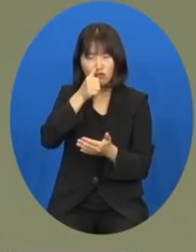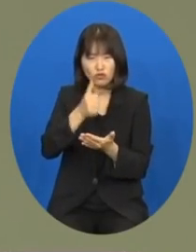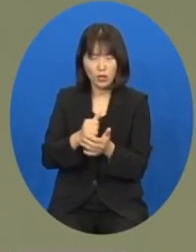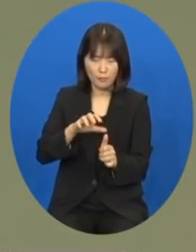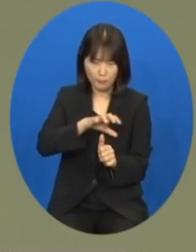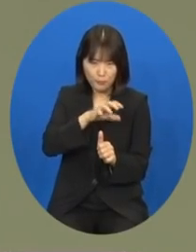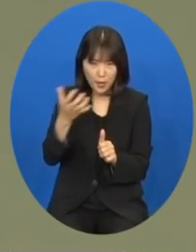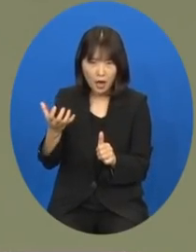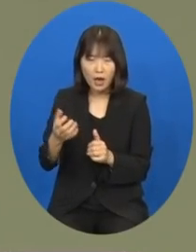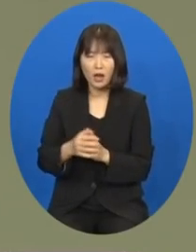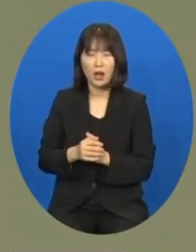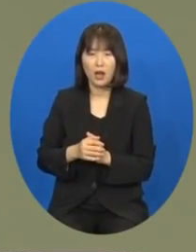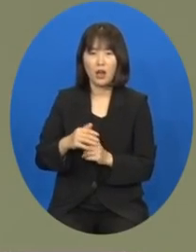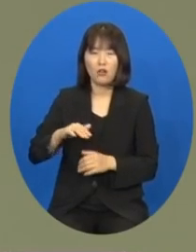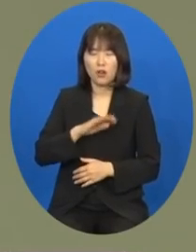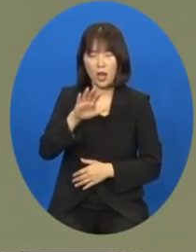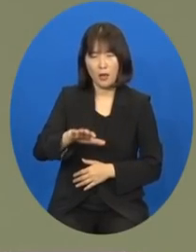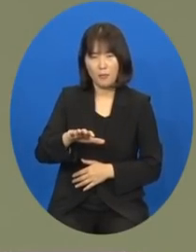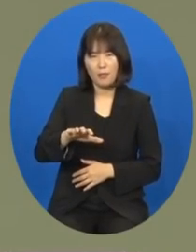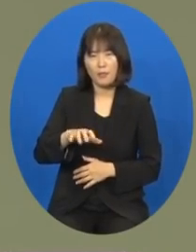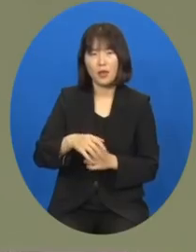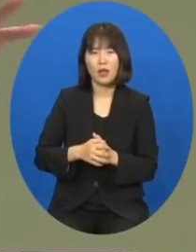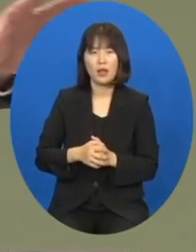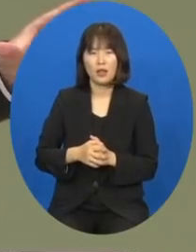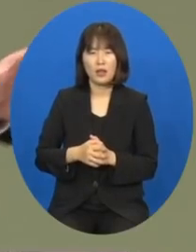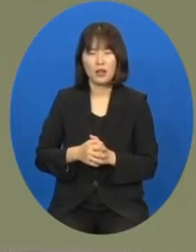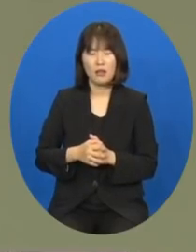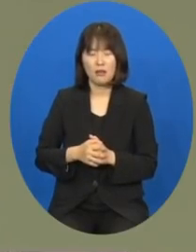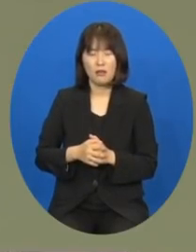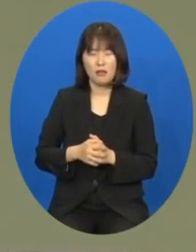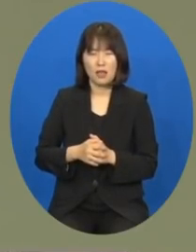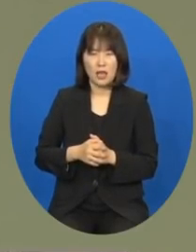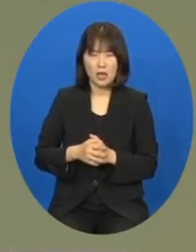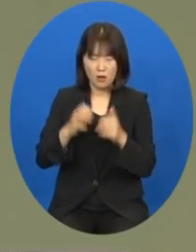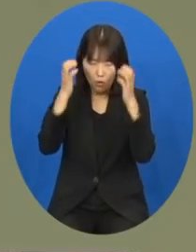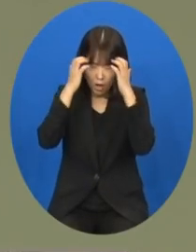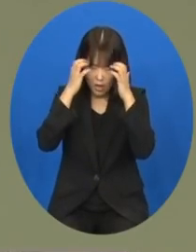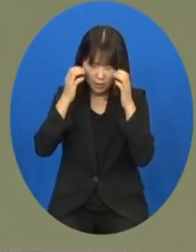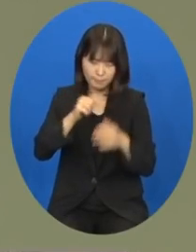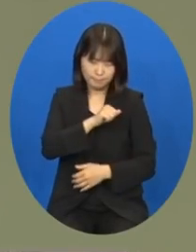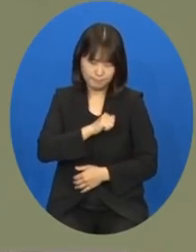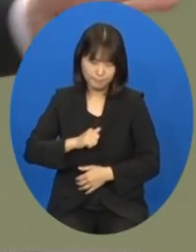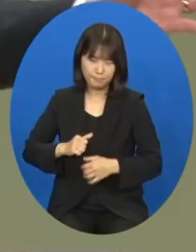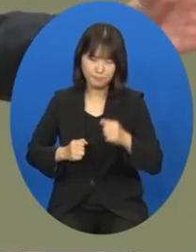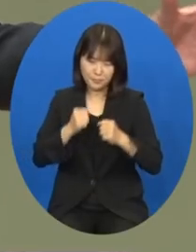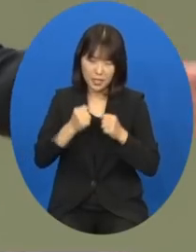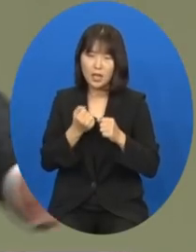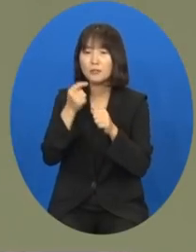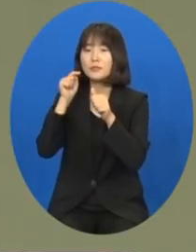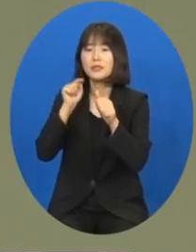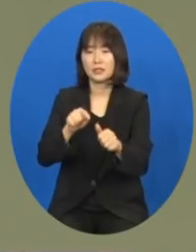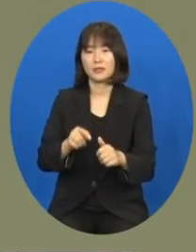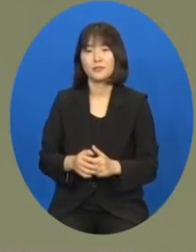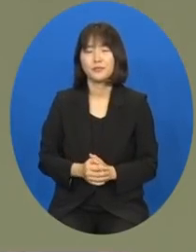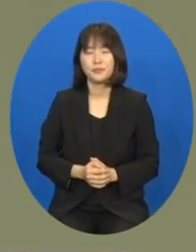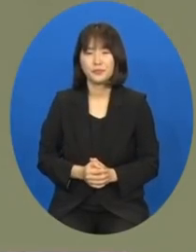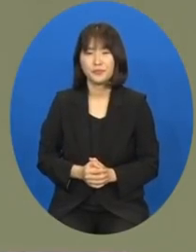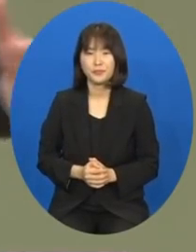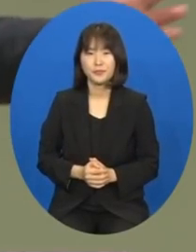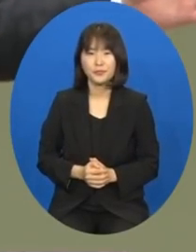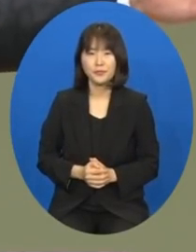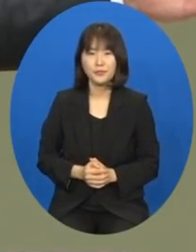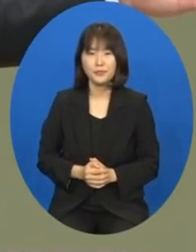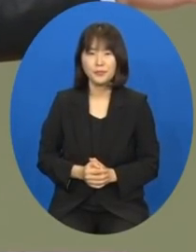들에 참으면서 달려 갑시다 어마어마하게 마눌의 믿음의 손자들 있어요 믿음의 경주 로 완주한 선조들이 좋아